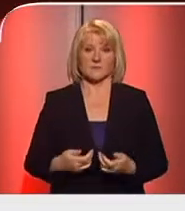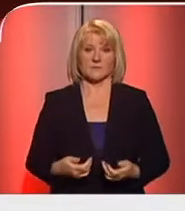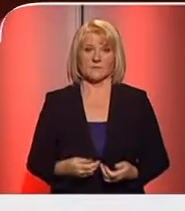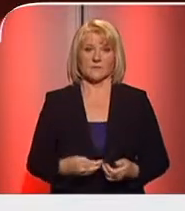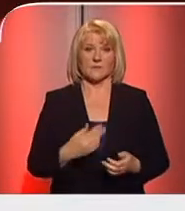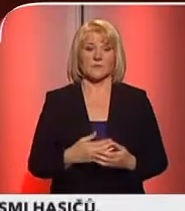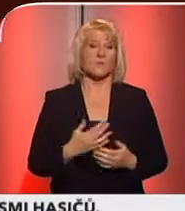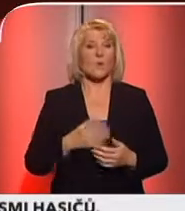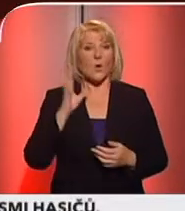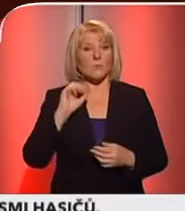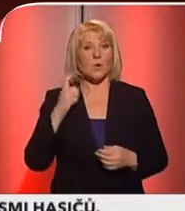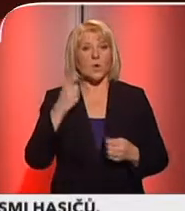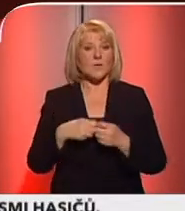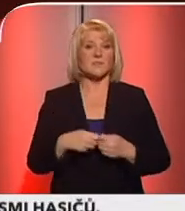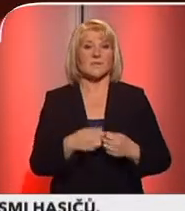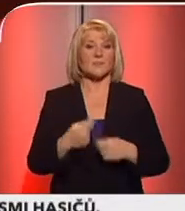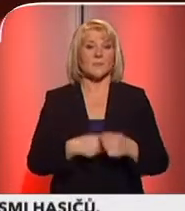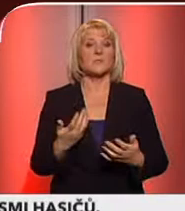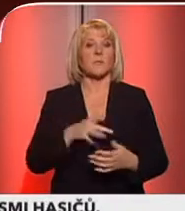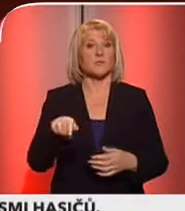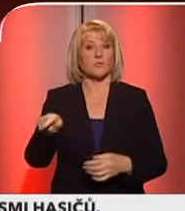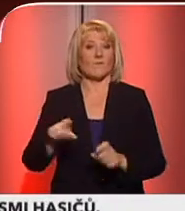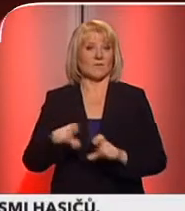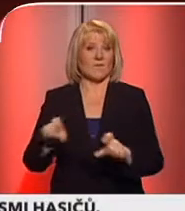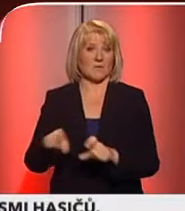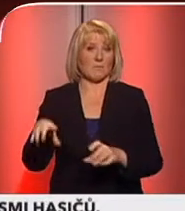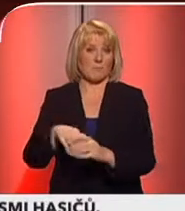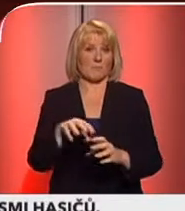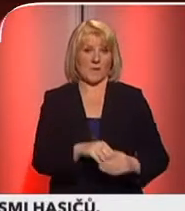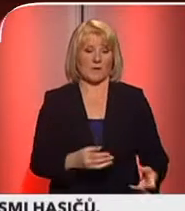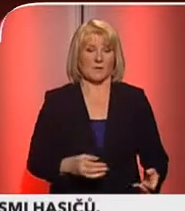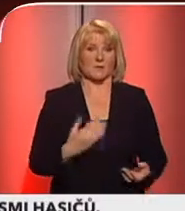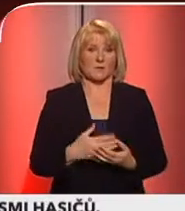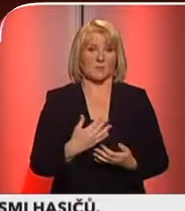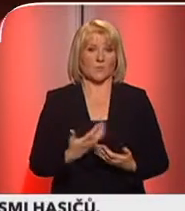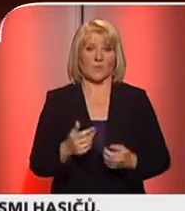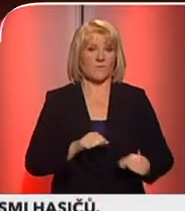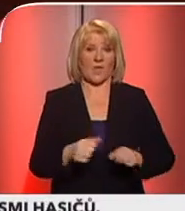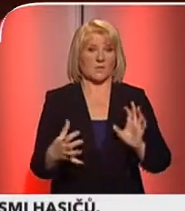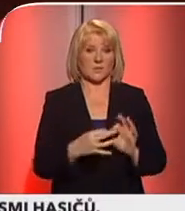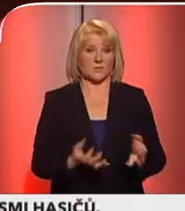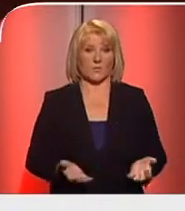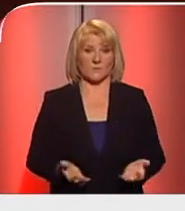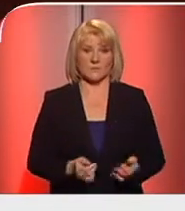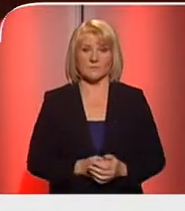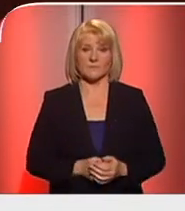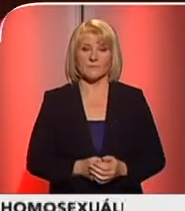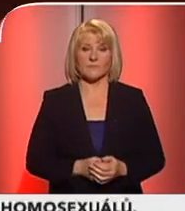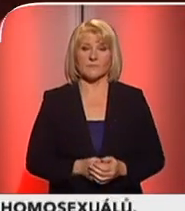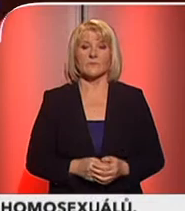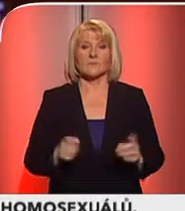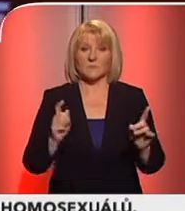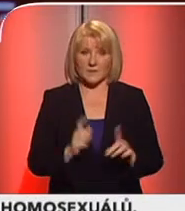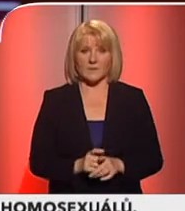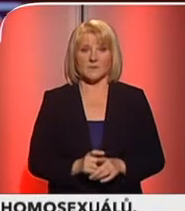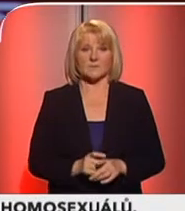ty působí na podniku. Ty nemají s vládou vůbec co společného, takže tam je trošičku evidentní rozpor. A